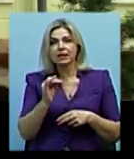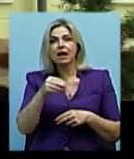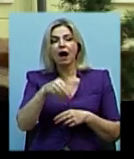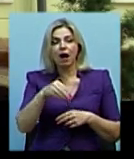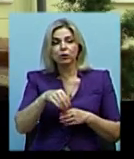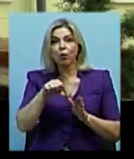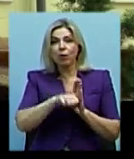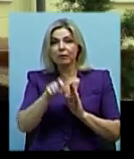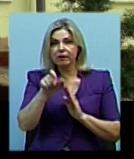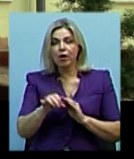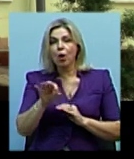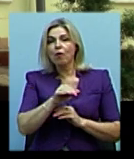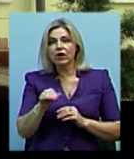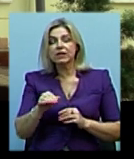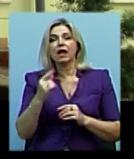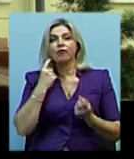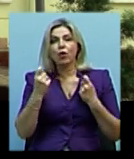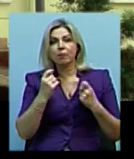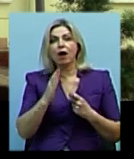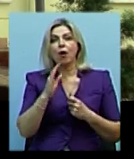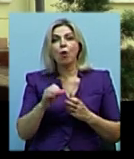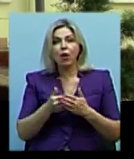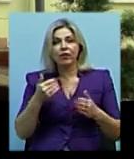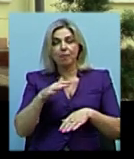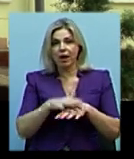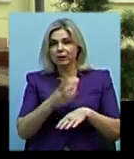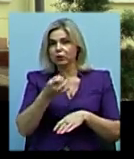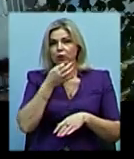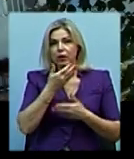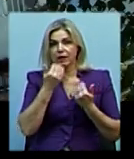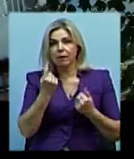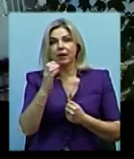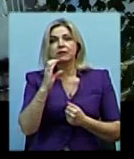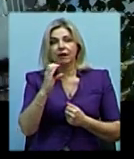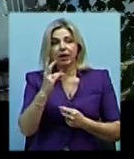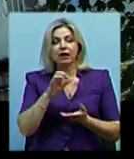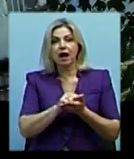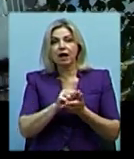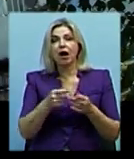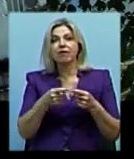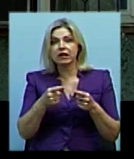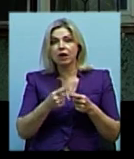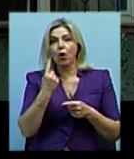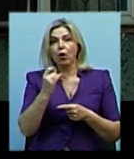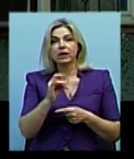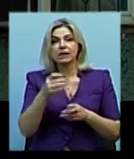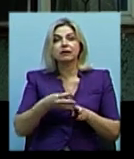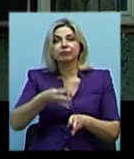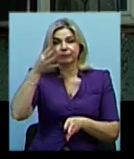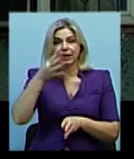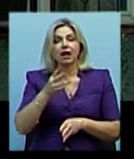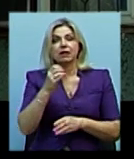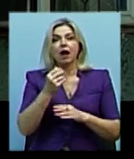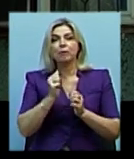вбитого. Офіційної інформації від банків у поліції ще немає. Нагадаємо, що 1 вересня на орендованій квартирі в одній з багатоповерхівок